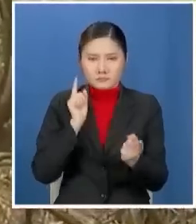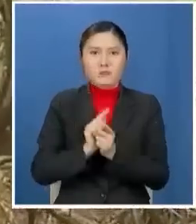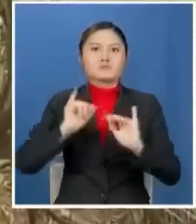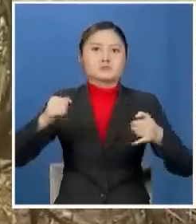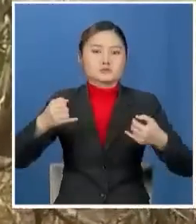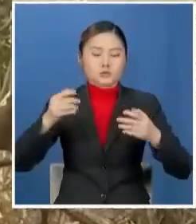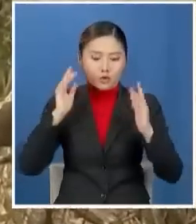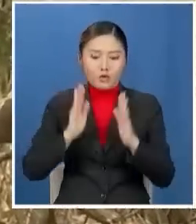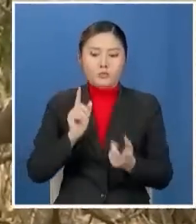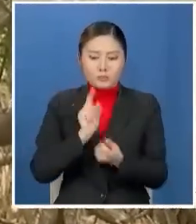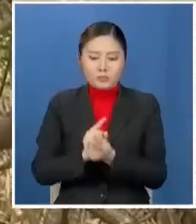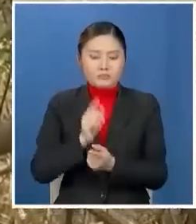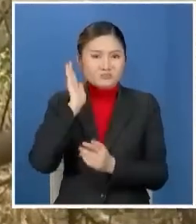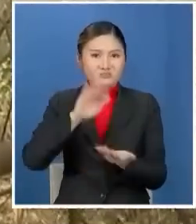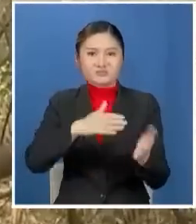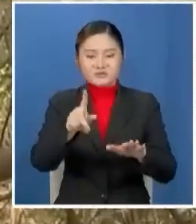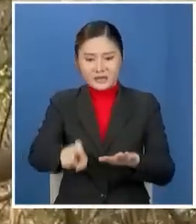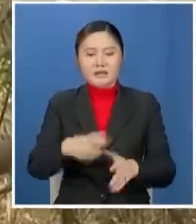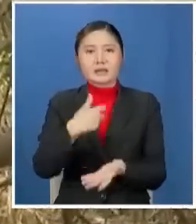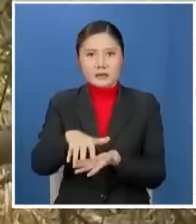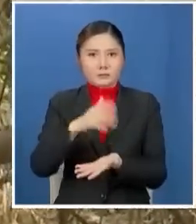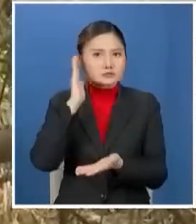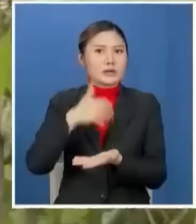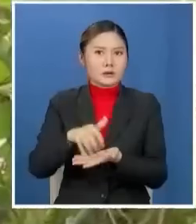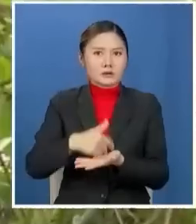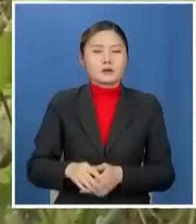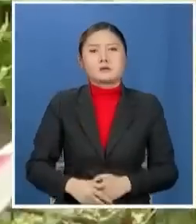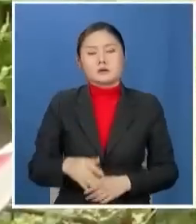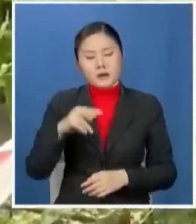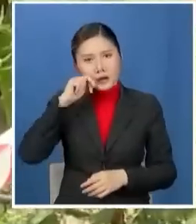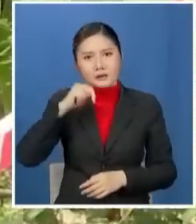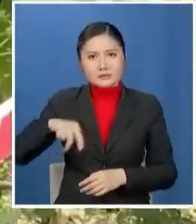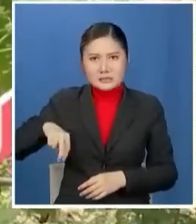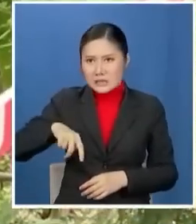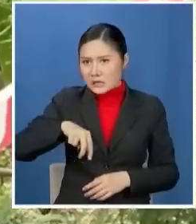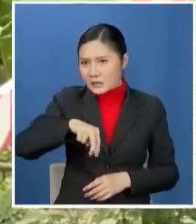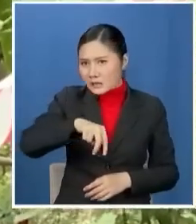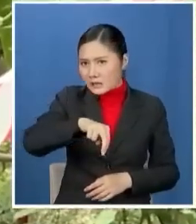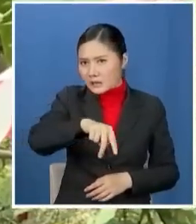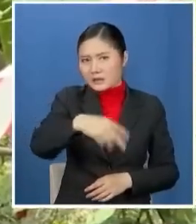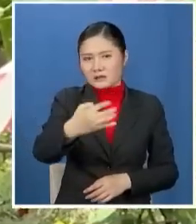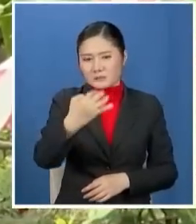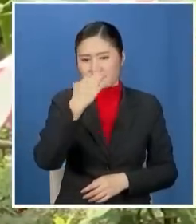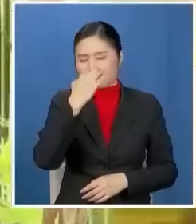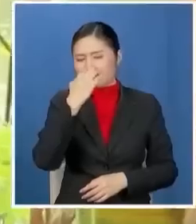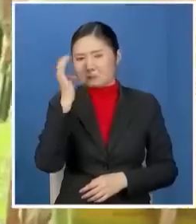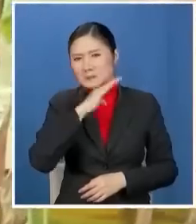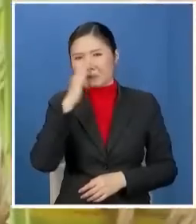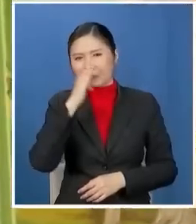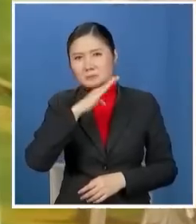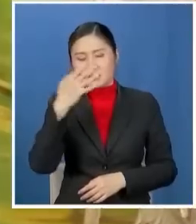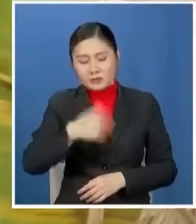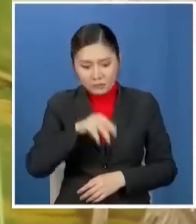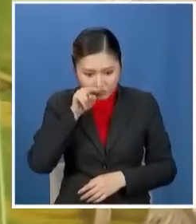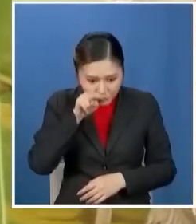คนแรกนะครับโดยคุณบรรจบเล่าว่าเดินไปตามคลองเนี่ยเดินไปตามทางแล้วก็ได้กลิ่นเหม็นนะฮะหลังจากนั้น